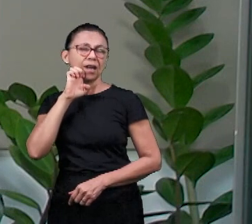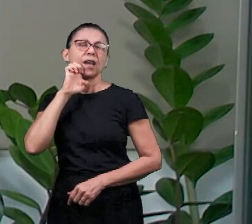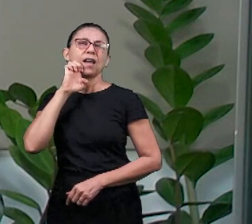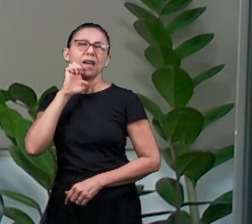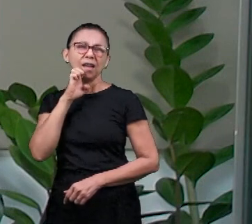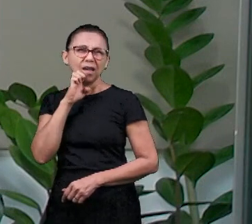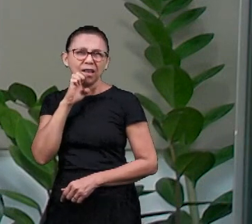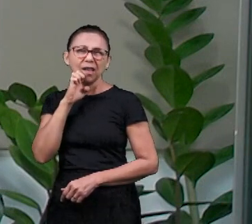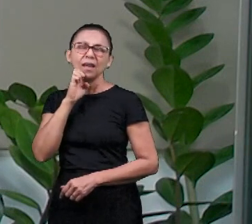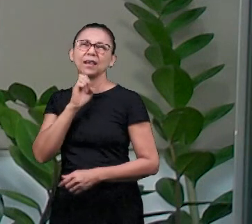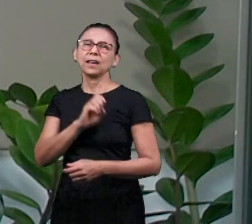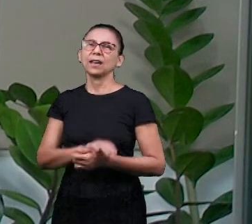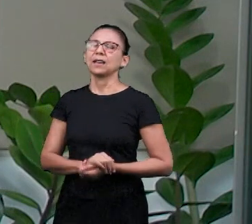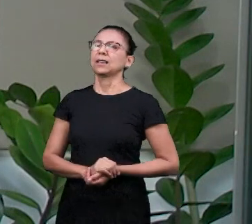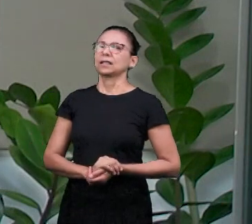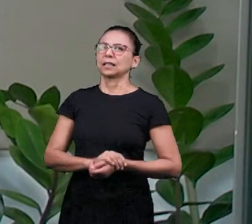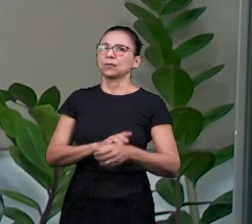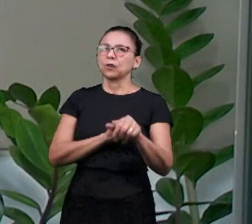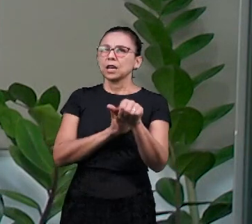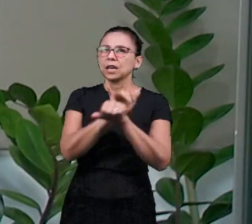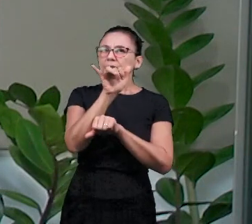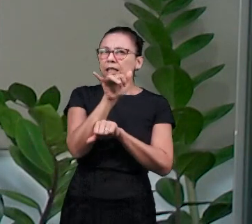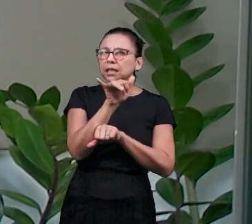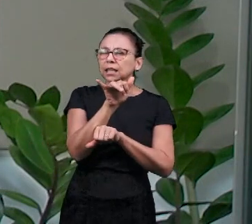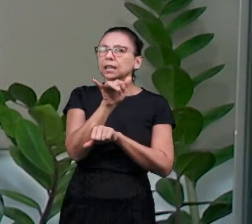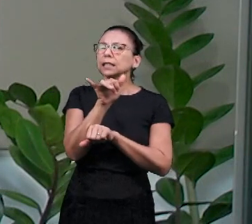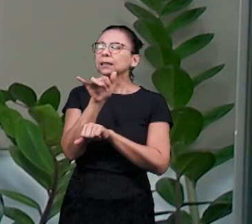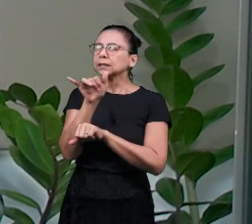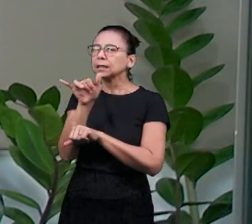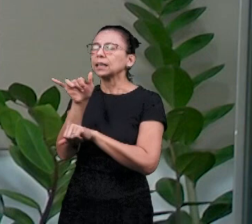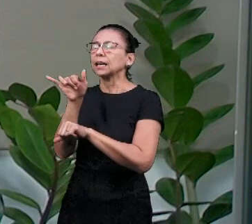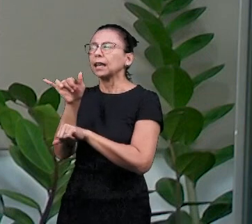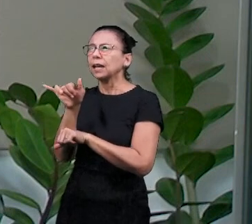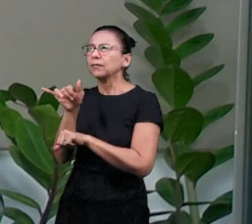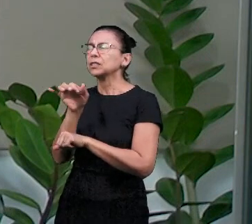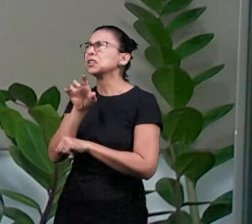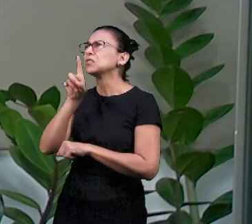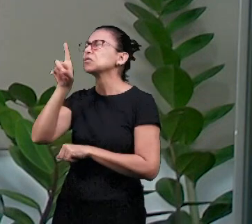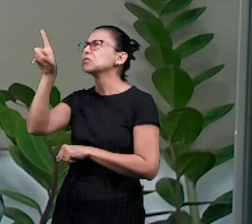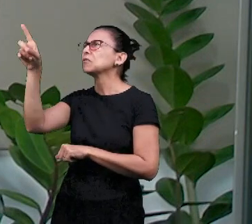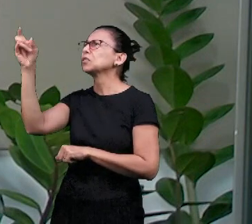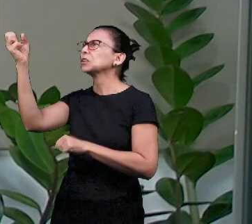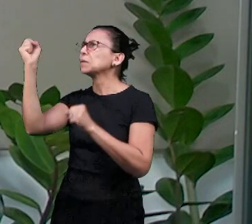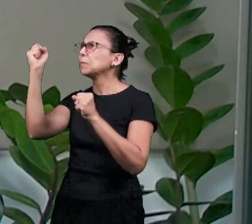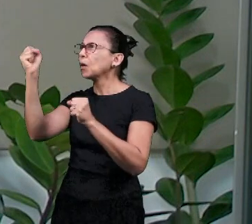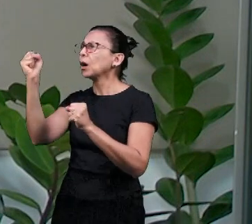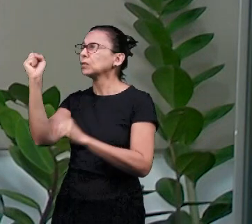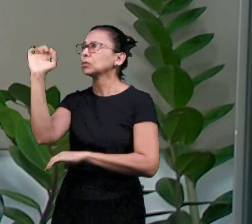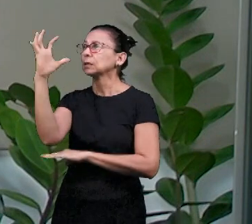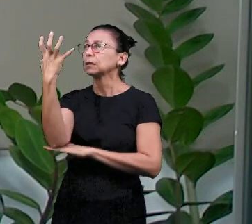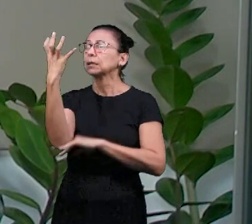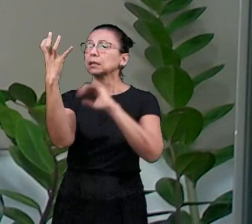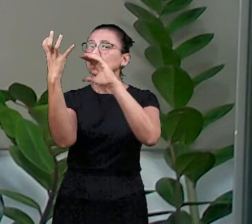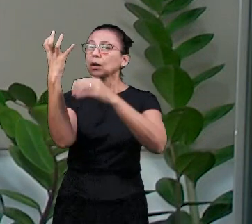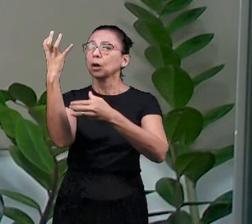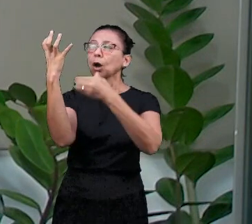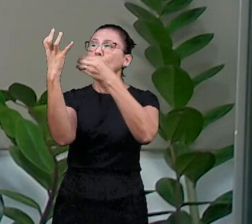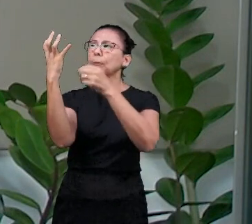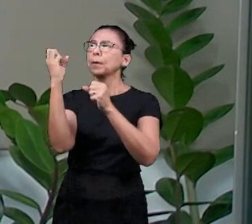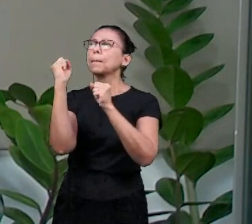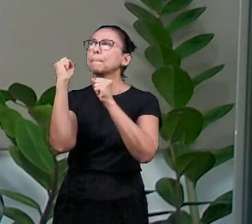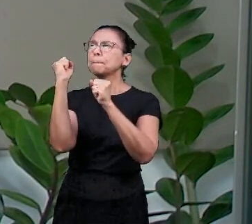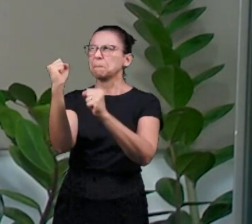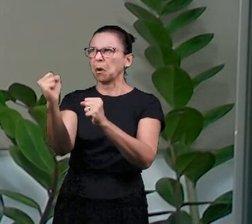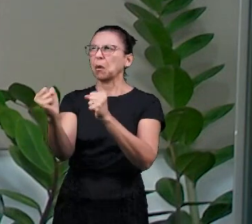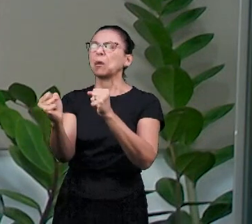que Dieu t'a dit? Non, Dieu ne t'a pas dit ça. Tu peux manger de l'arbre, il n'y a aucun problème. C'est ce que se fait aujourd'hui pour plaire aux gens.